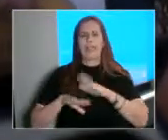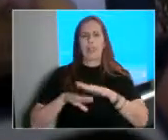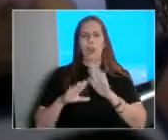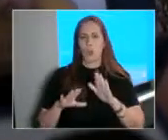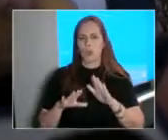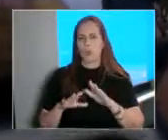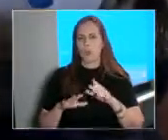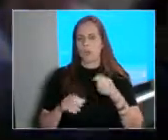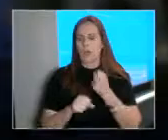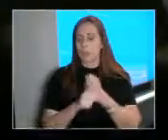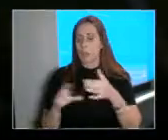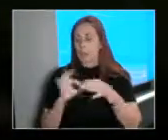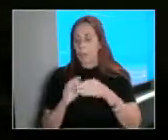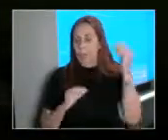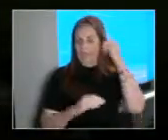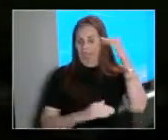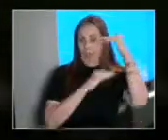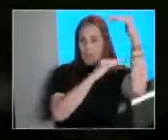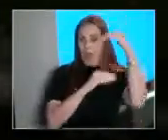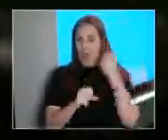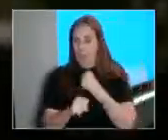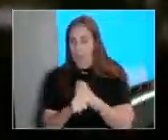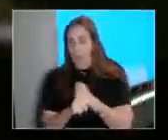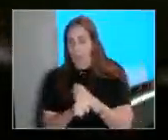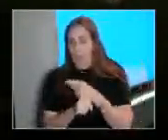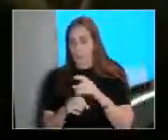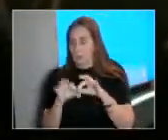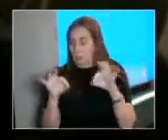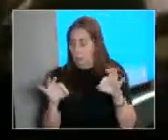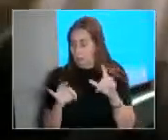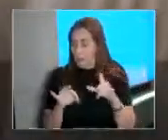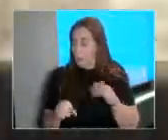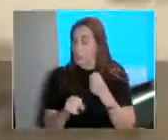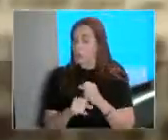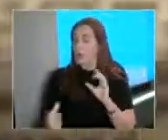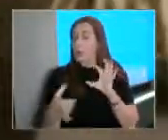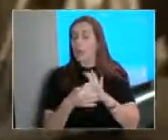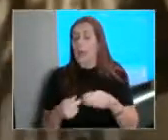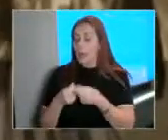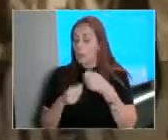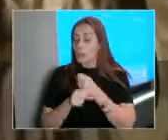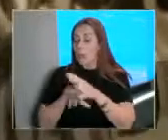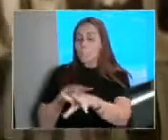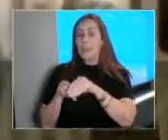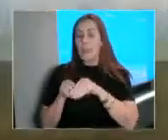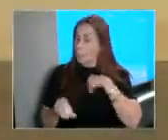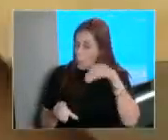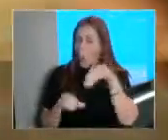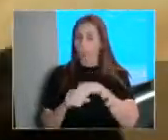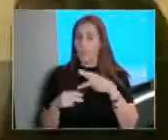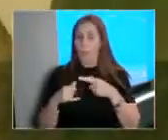לחבר בין השכלה גבוהה לתעסוקה. אז הרעיון הזה יכול להיוולד בתוך הקרן, אנחנו נתחבר לאיזשהו ארגון, נבנה ביחד, נהיה מעורבים